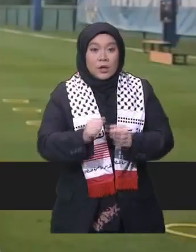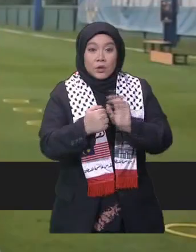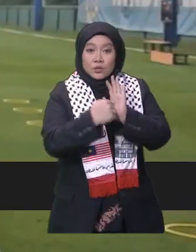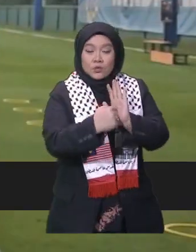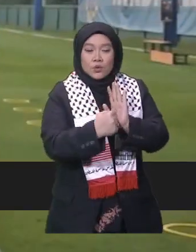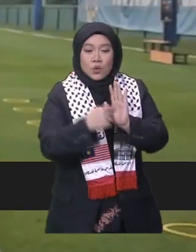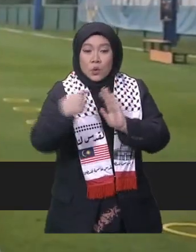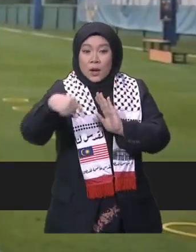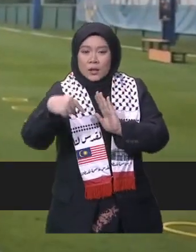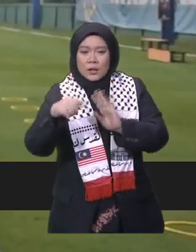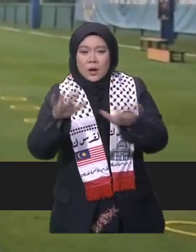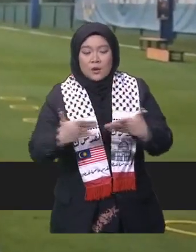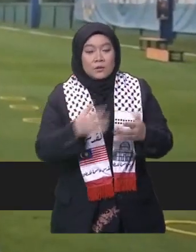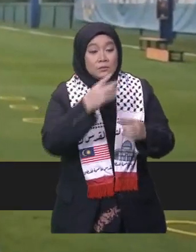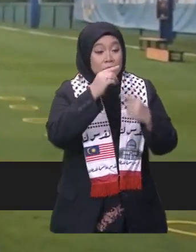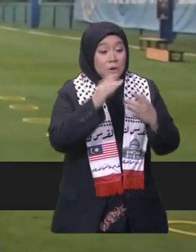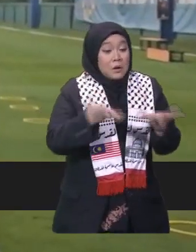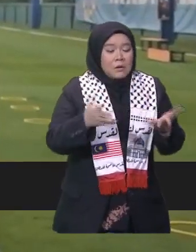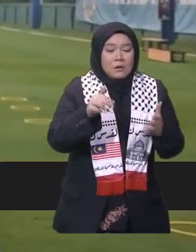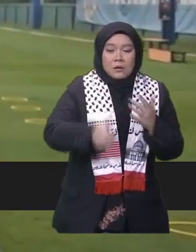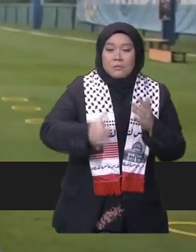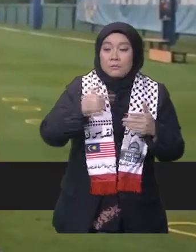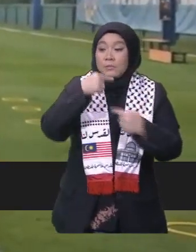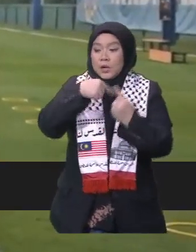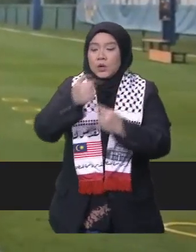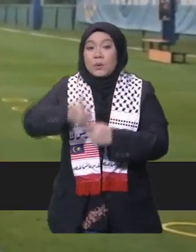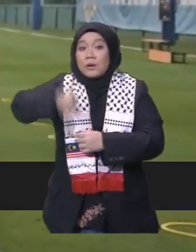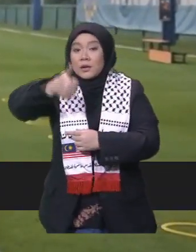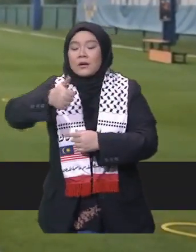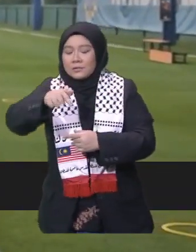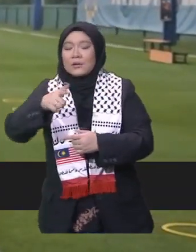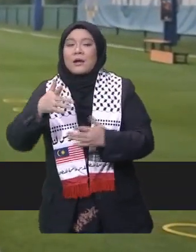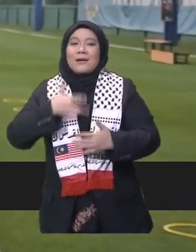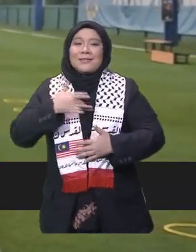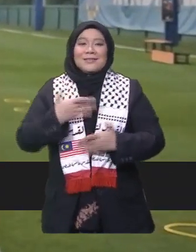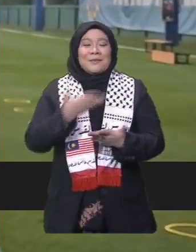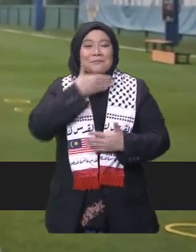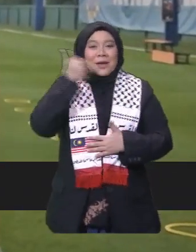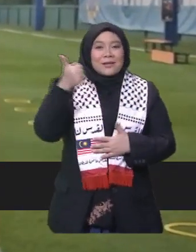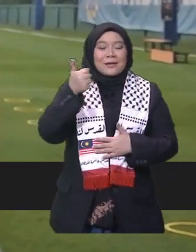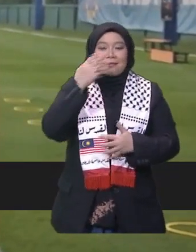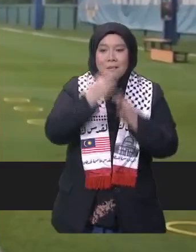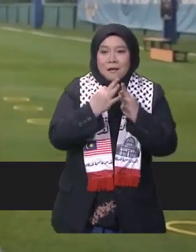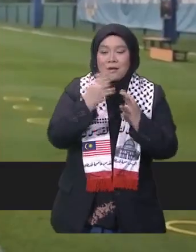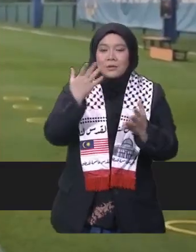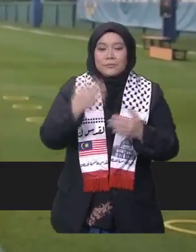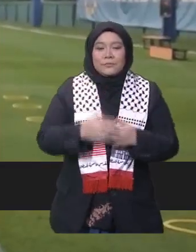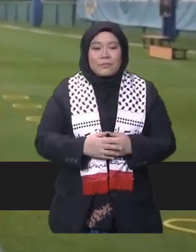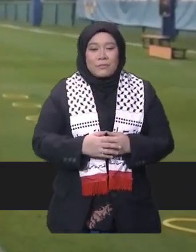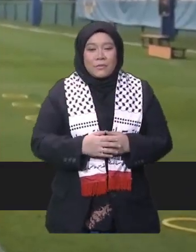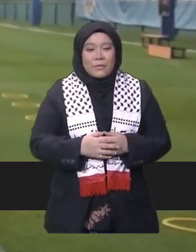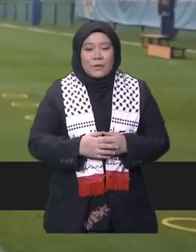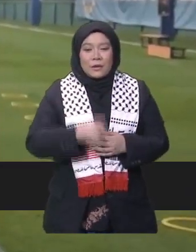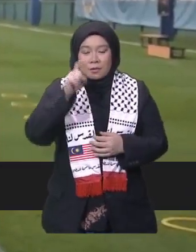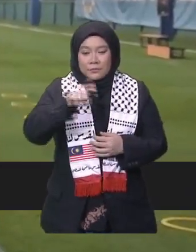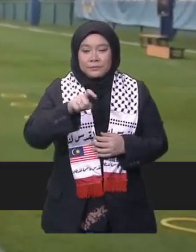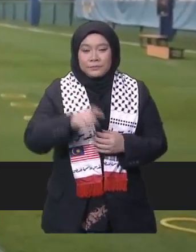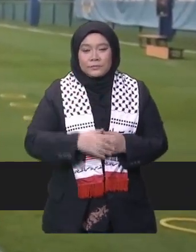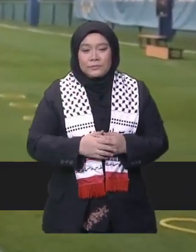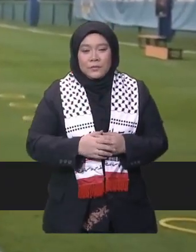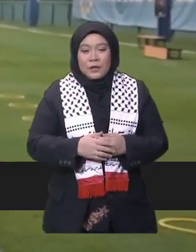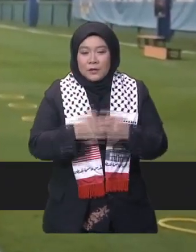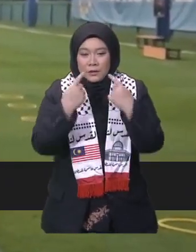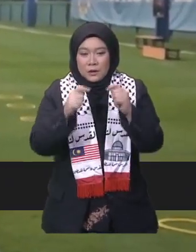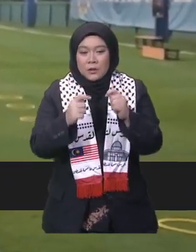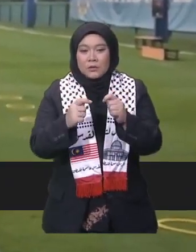Of course, when you win, you feel much better. But at the same time, I think in football, you need to also try